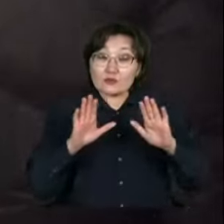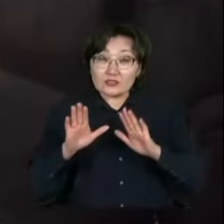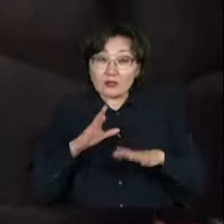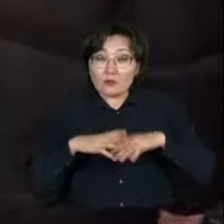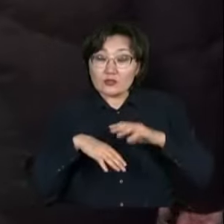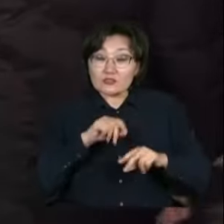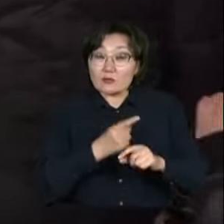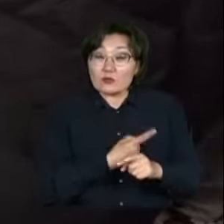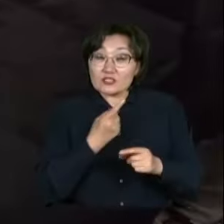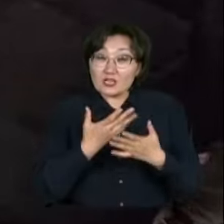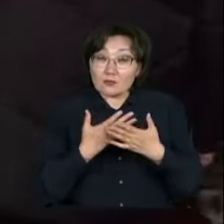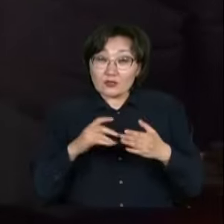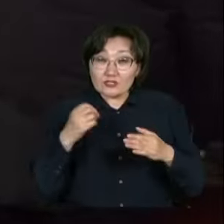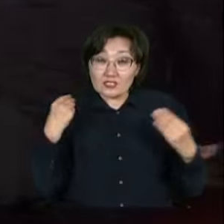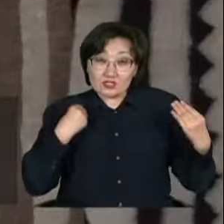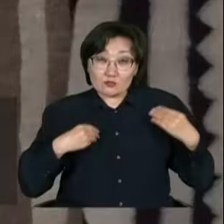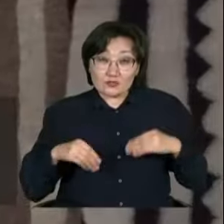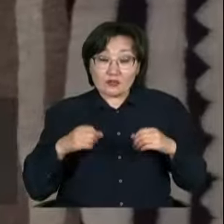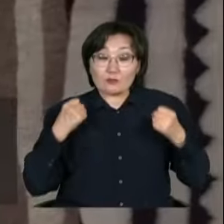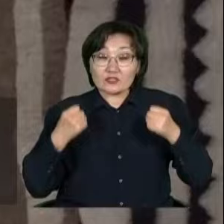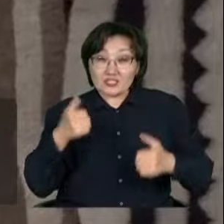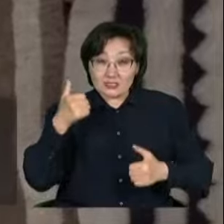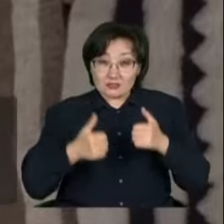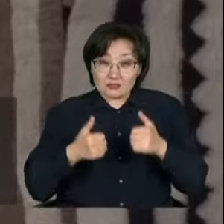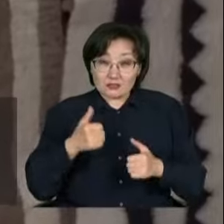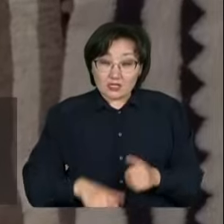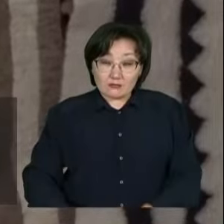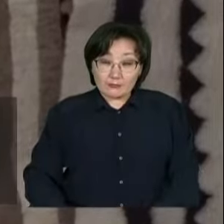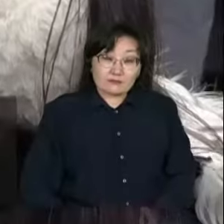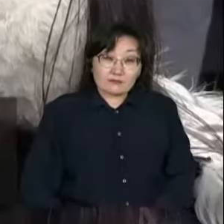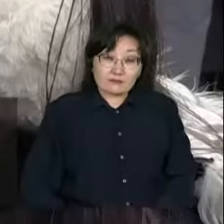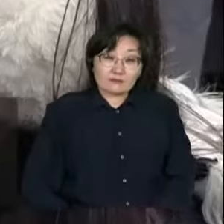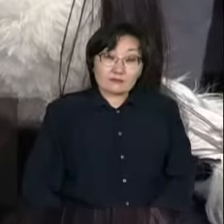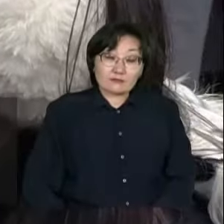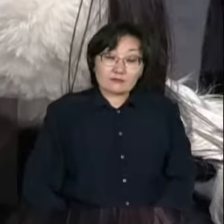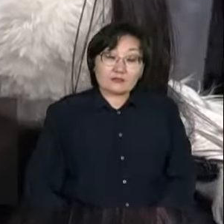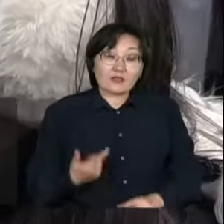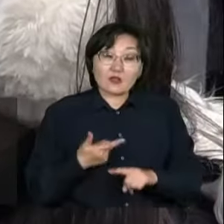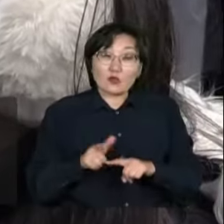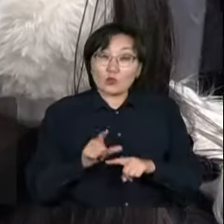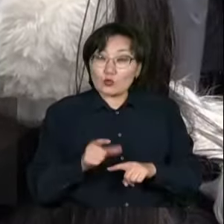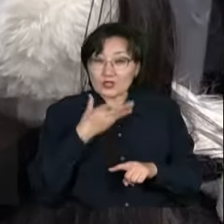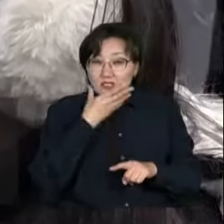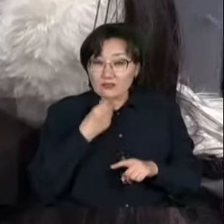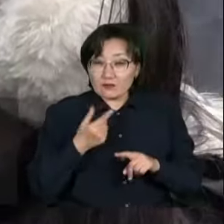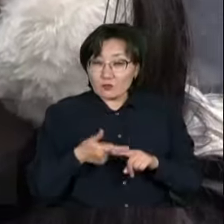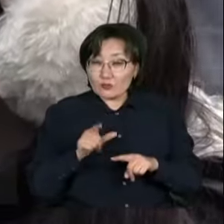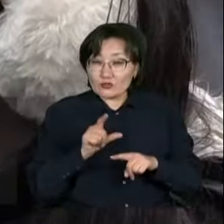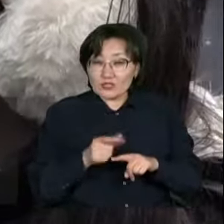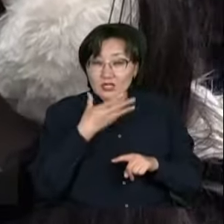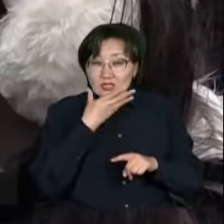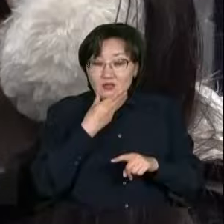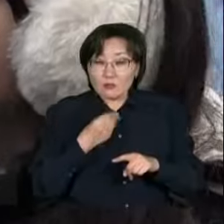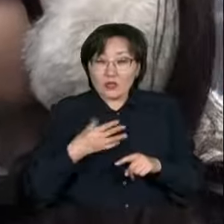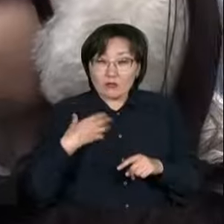ремесленников, показы национальной одежды и спортивные состязания. Очень красиво, очень красивые у нас